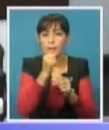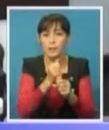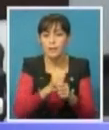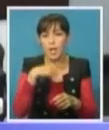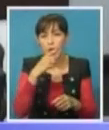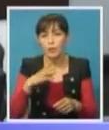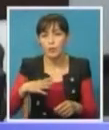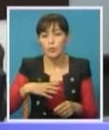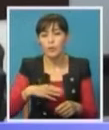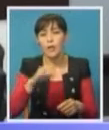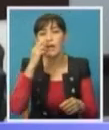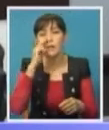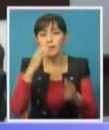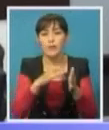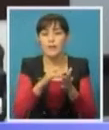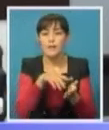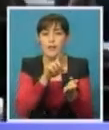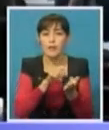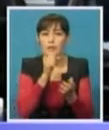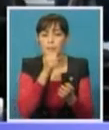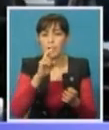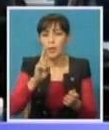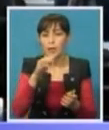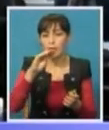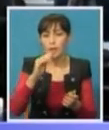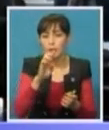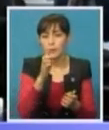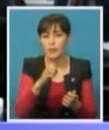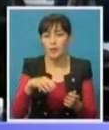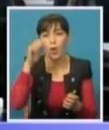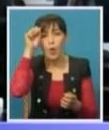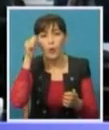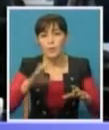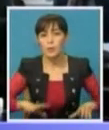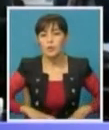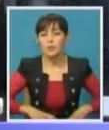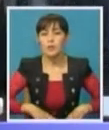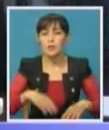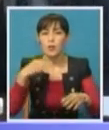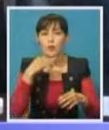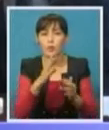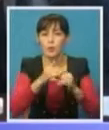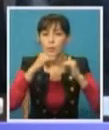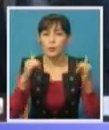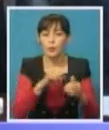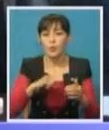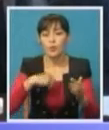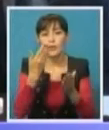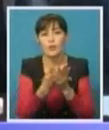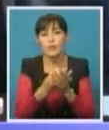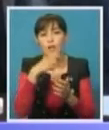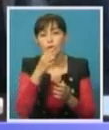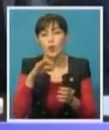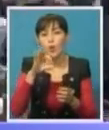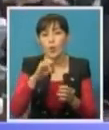жатқанын жеткізді. Ал шымкенттік зейнеткер Хайрулла Бижанов облыстағы қой мен жылқы тұқымын асылдандыру жайлы өз ұсынысын айтты.